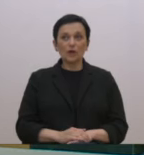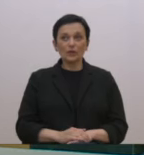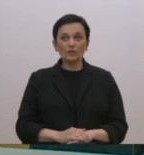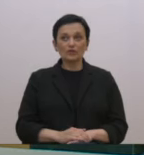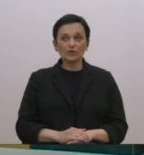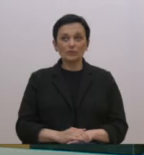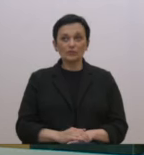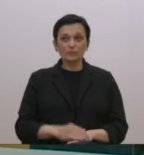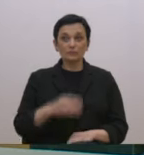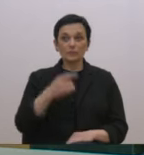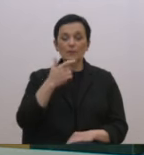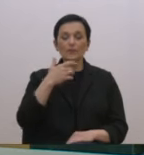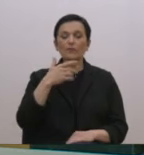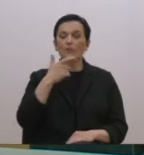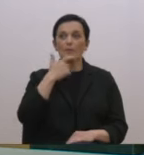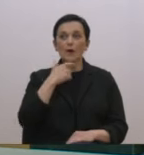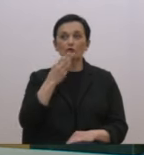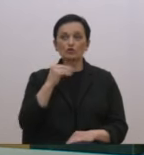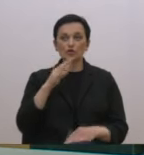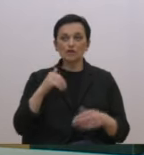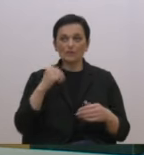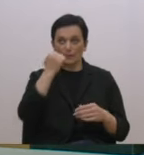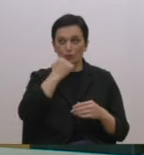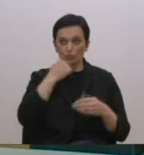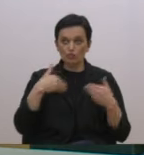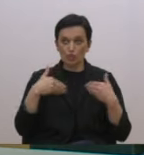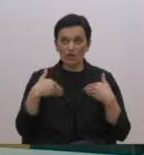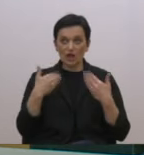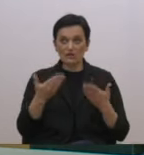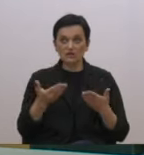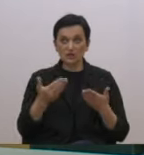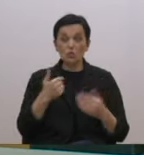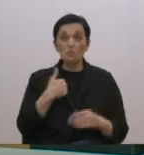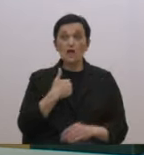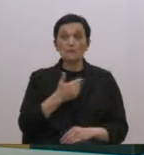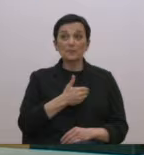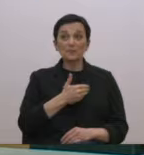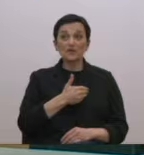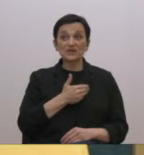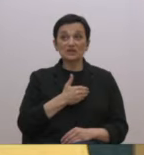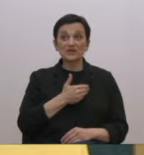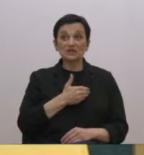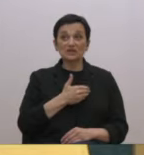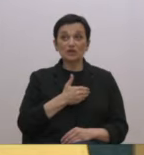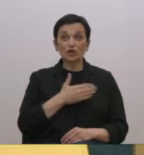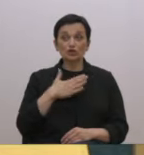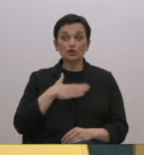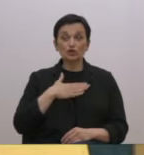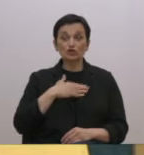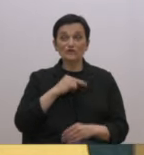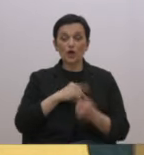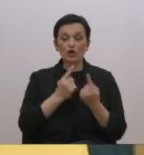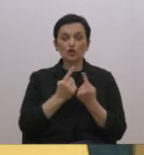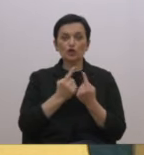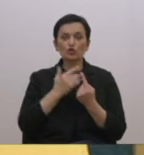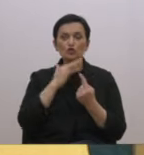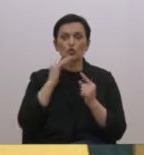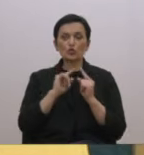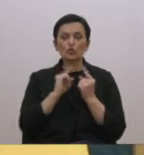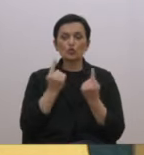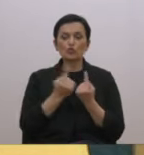მადლობთ, ბატონო შავლა, მოგესალმებით კოლეგებო. მე მინდა ჩვენს კოლეგებს